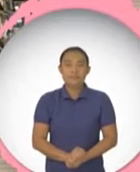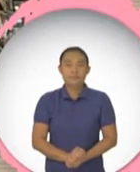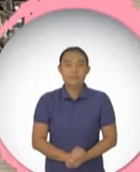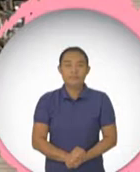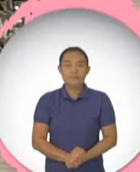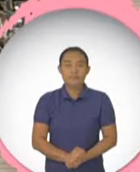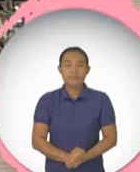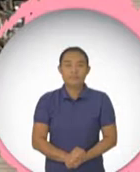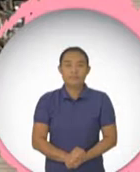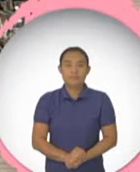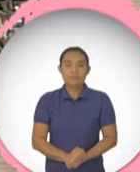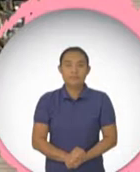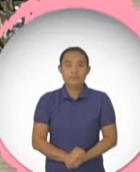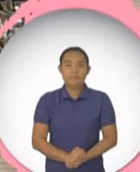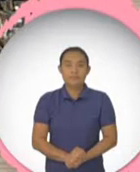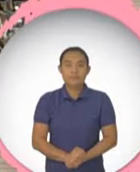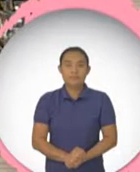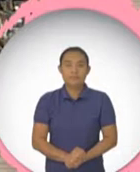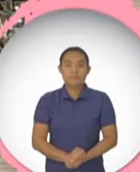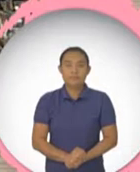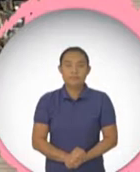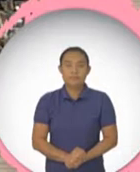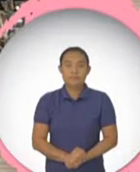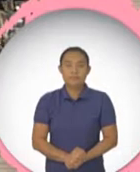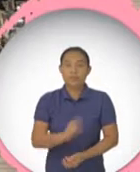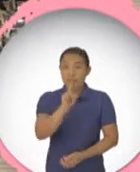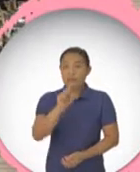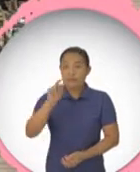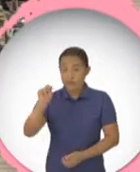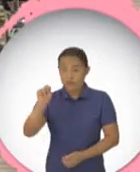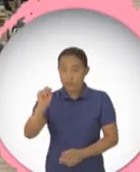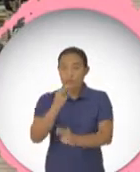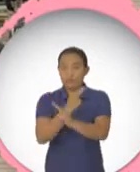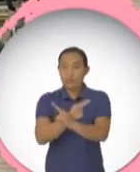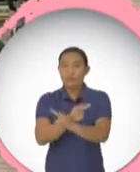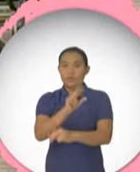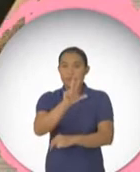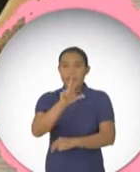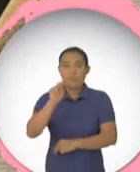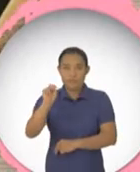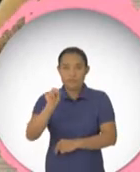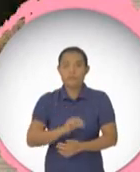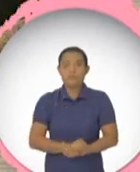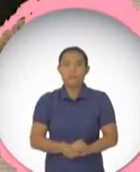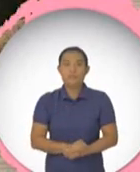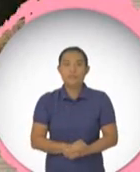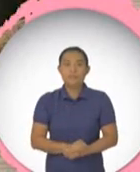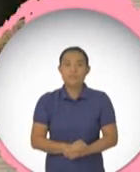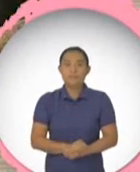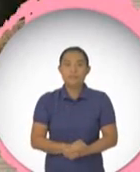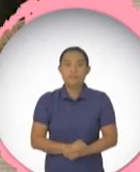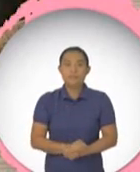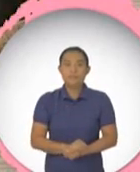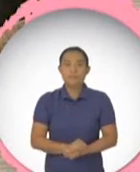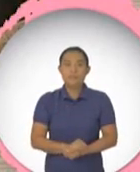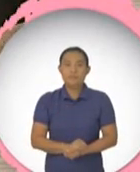เรียบร้อย ค่ะเดี๋ยววันนี้จะตัดคือ1นิ้วนะคะคูณสัก3นิ้วอะค่ะตรงนี้ไม่ค่อยสวยนะค